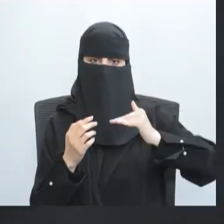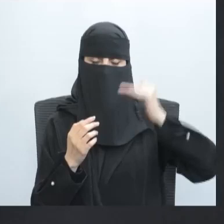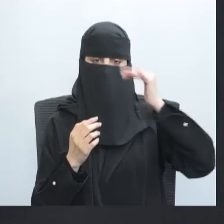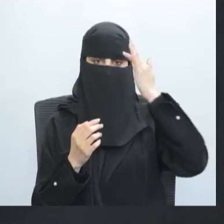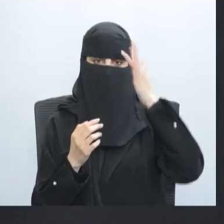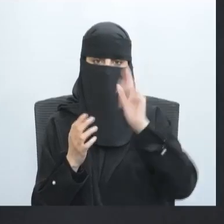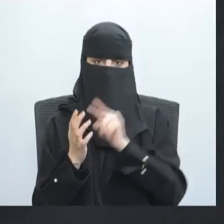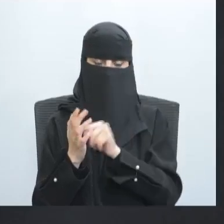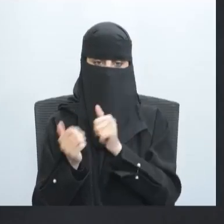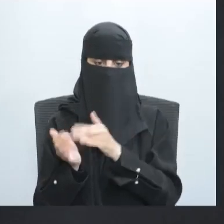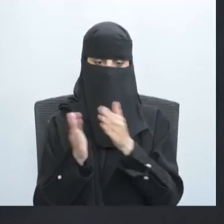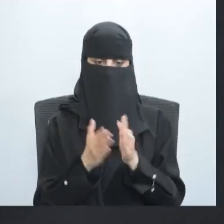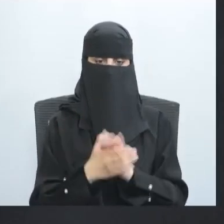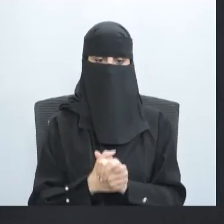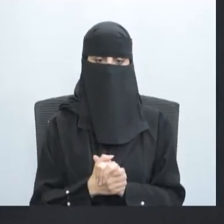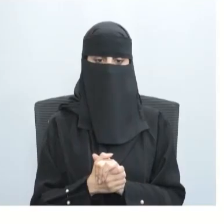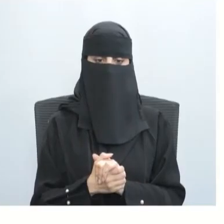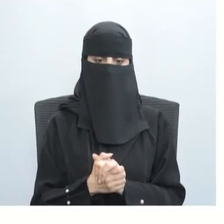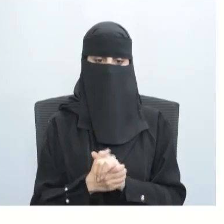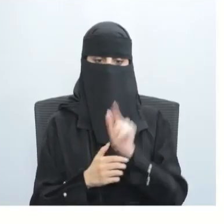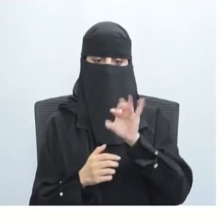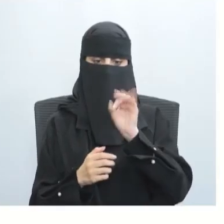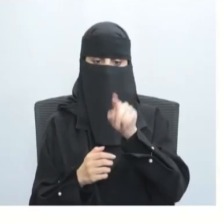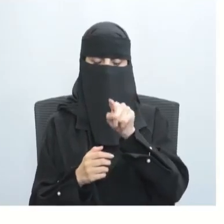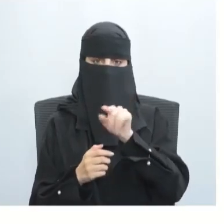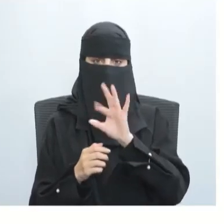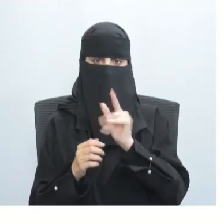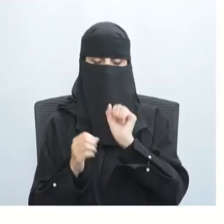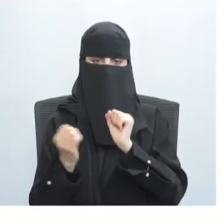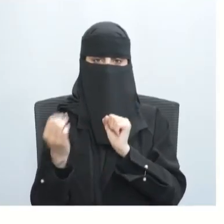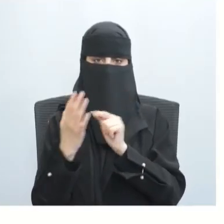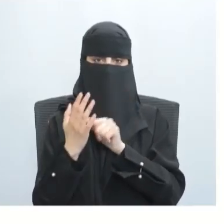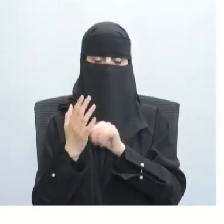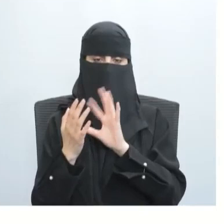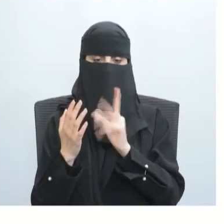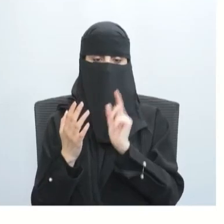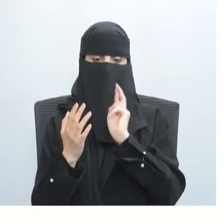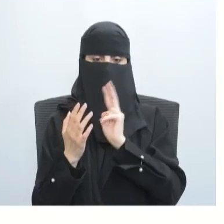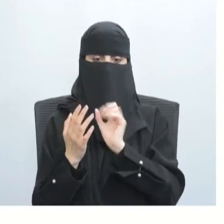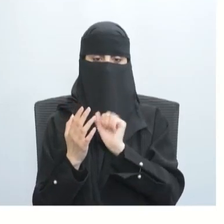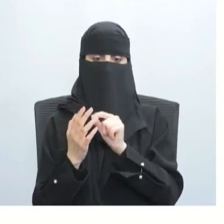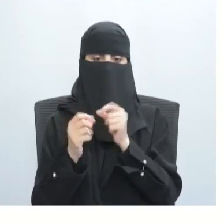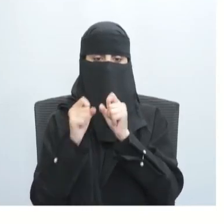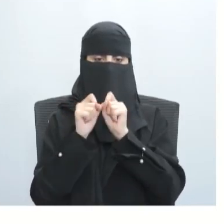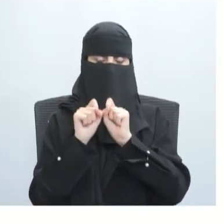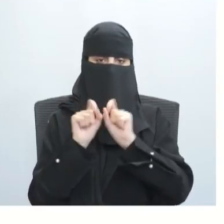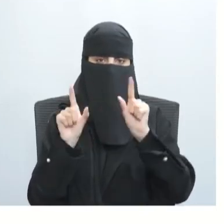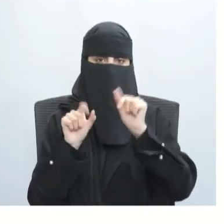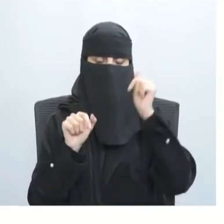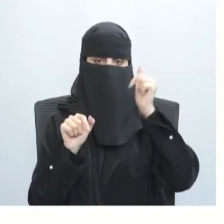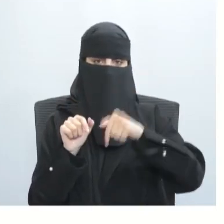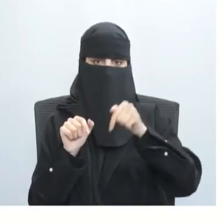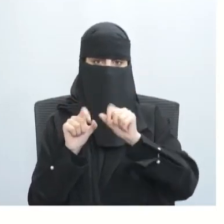في الصوت هنا نافذه المصدر سورس ويندو تعرض المقطع الحالي